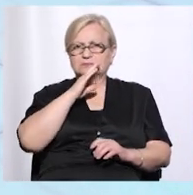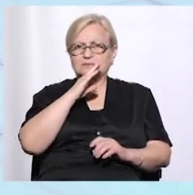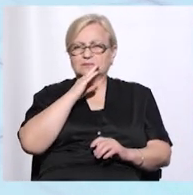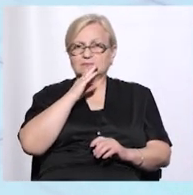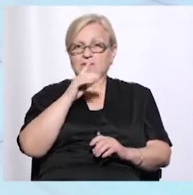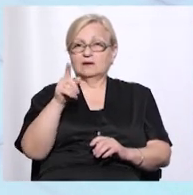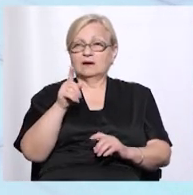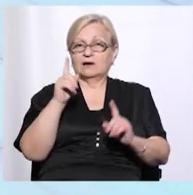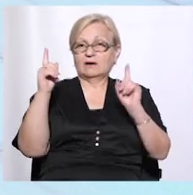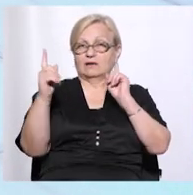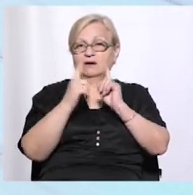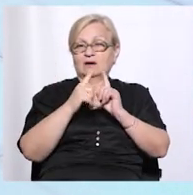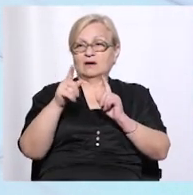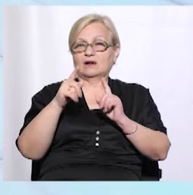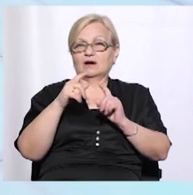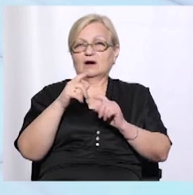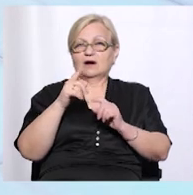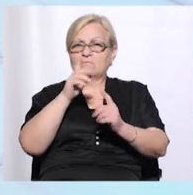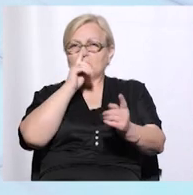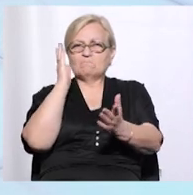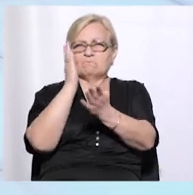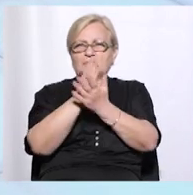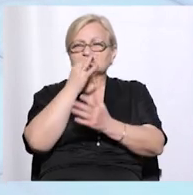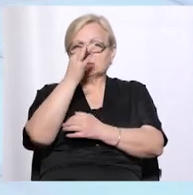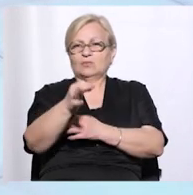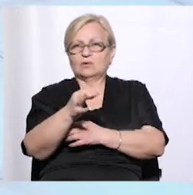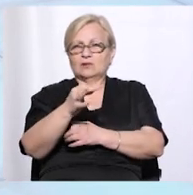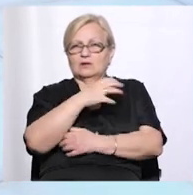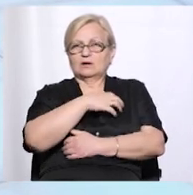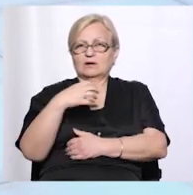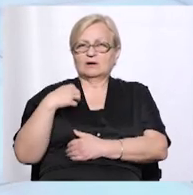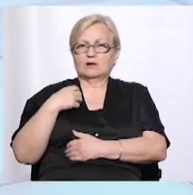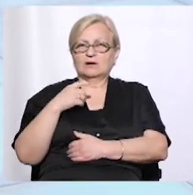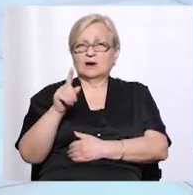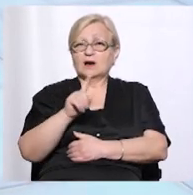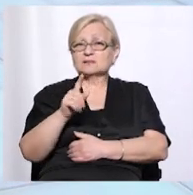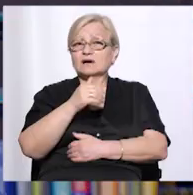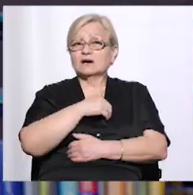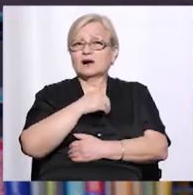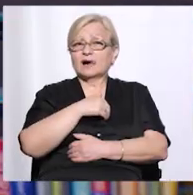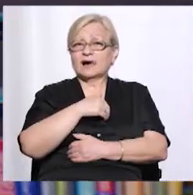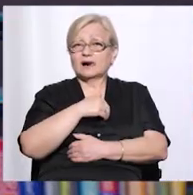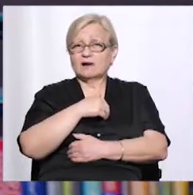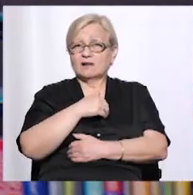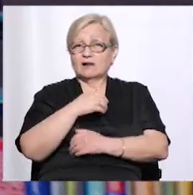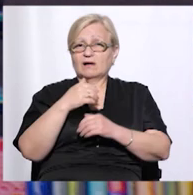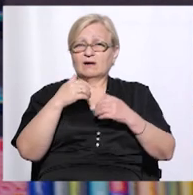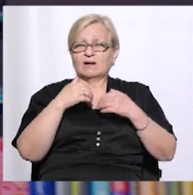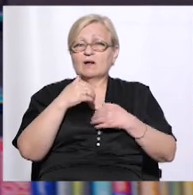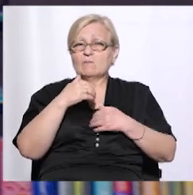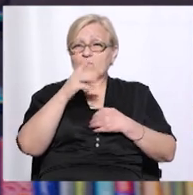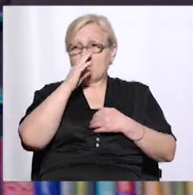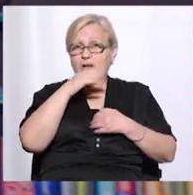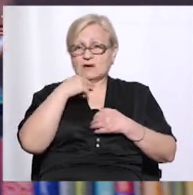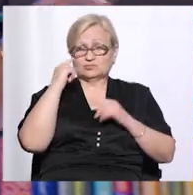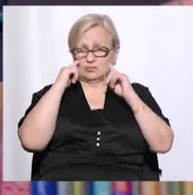ეპიზოდი გაიხსენეთ, როდესაც შორენა პირდაპირ ეუბნება, ხო, მეფეს, რა გინდაო მამას თვალები დათხარე, მე თავისუფლება და